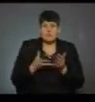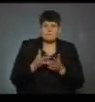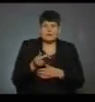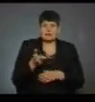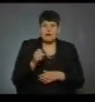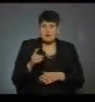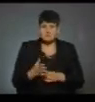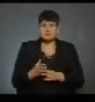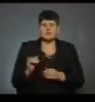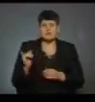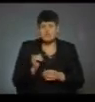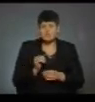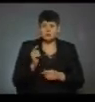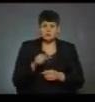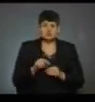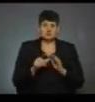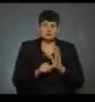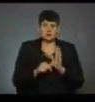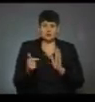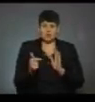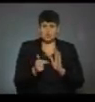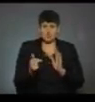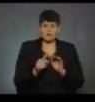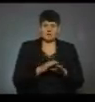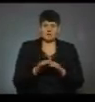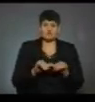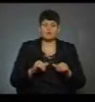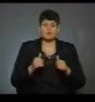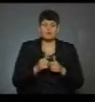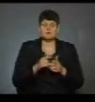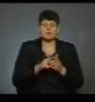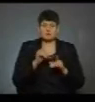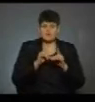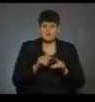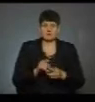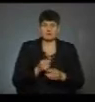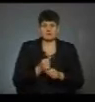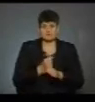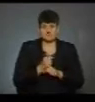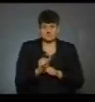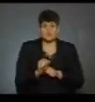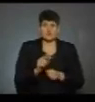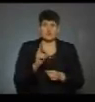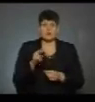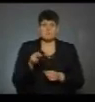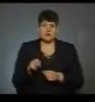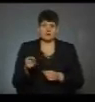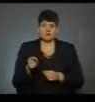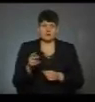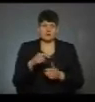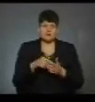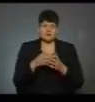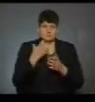газ. Тому 16 грудня виконавчий комітет міської ради прийняв рішення, яким зобов'язав КП «Тернопільміськтеплокомуненерго»